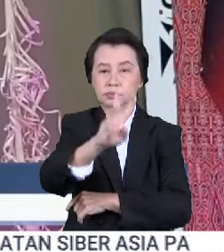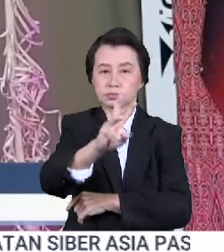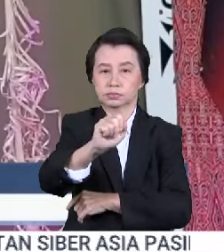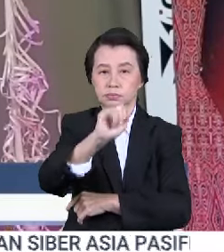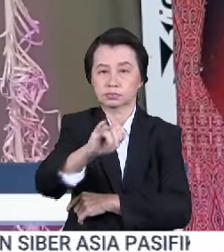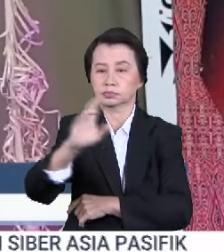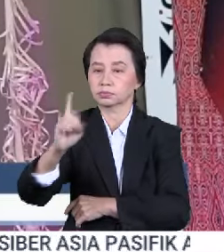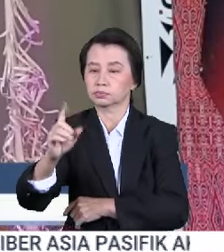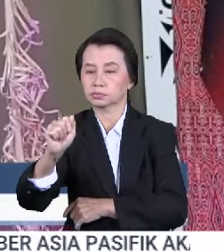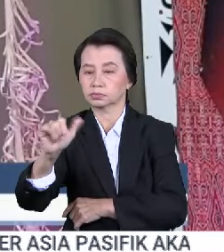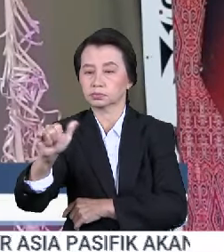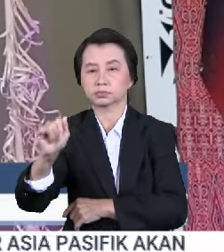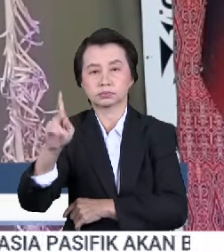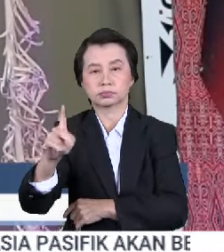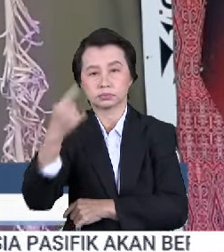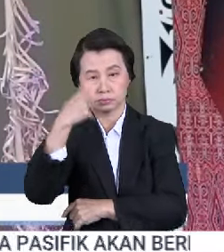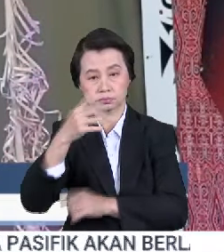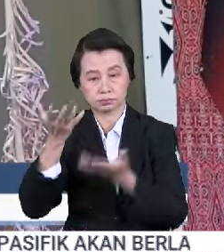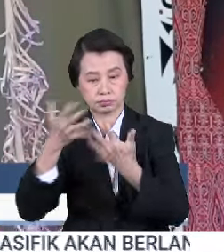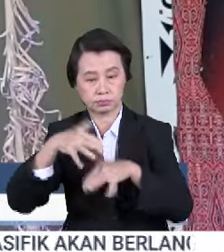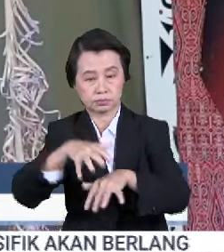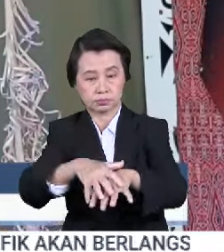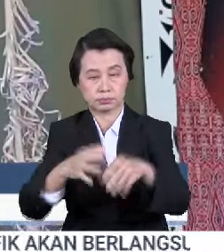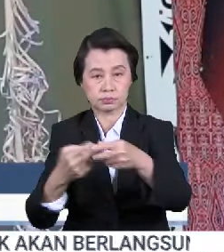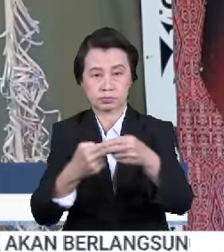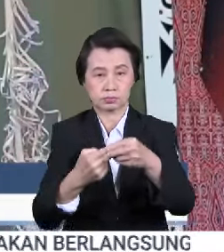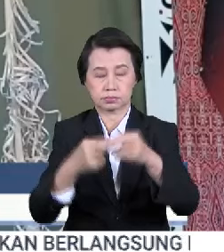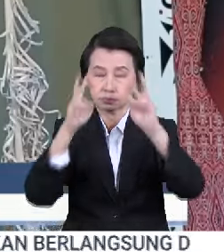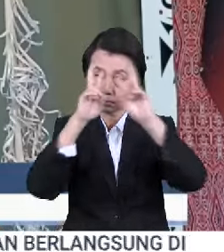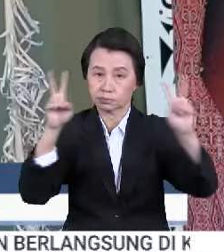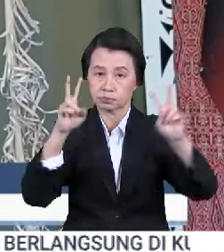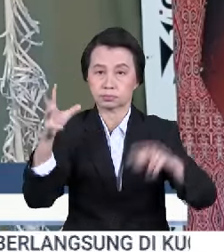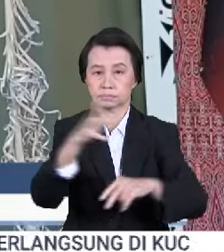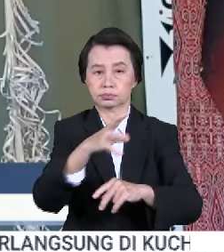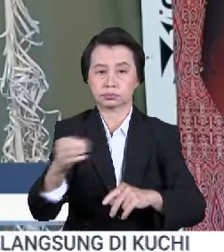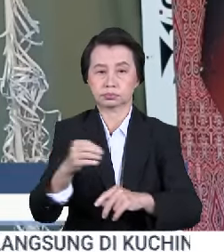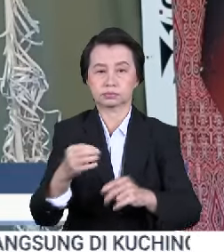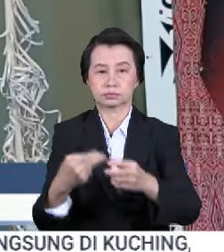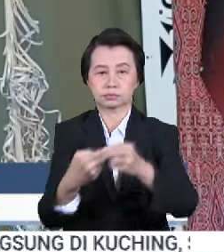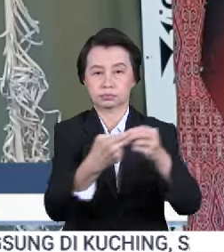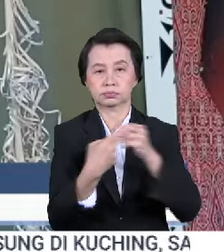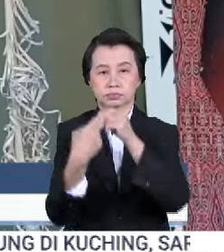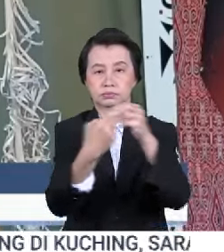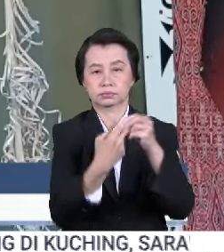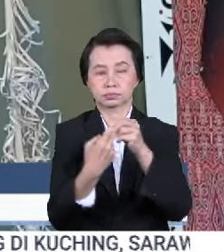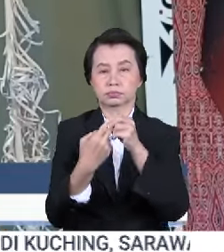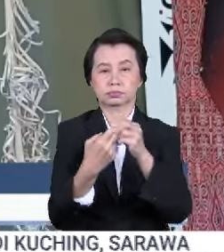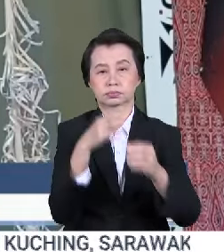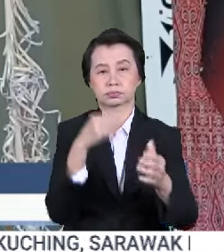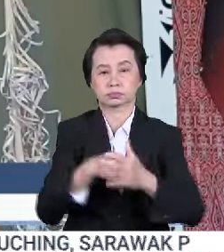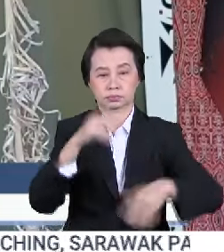mengirakan semangat perpaduan kehamonian dan Bersatu padu dalam